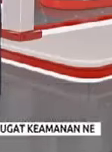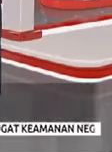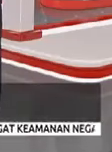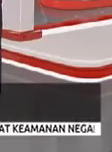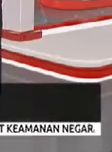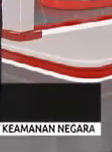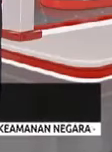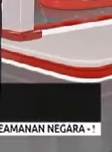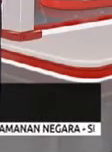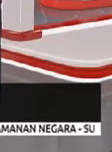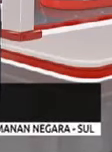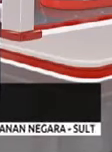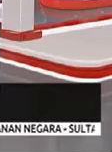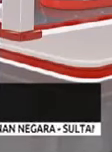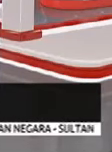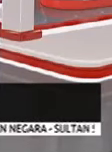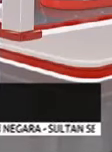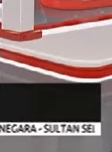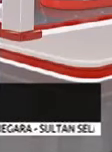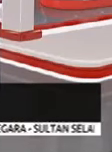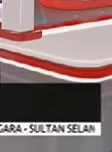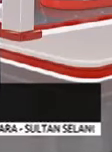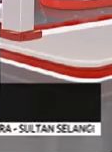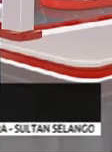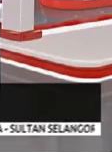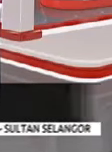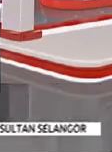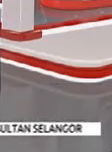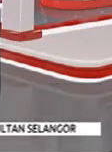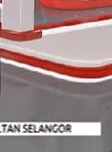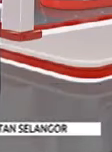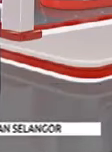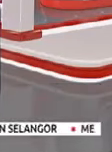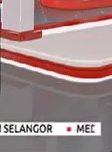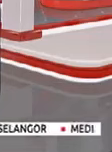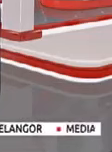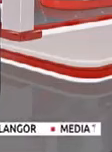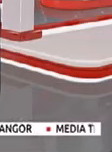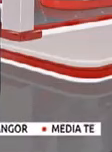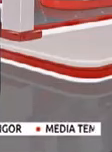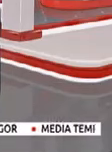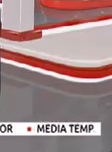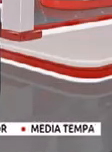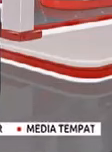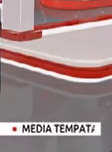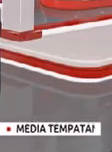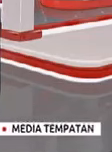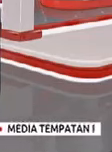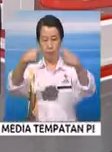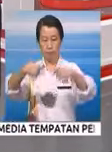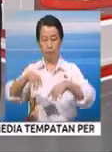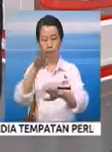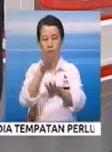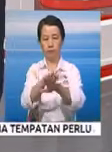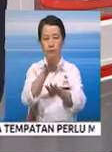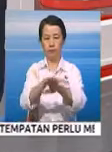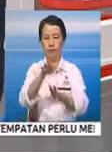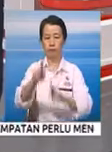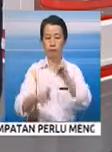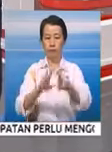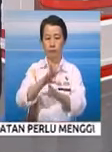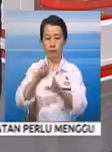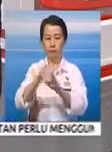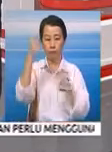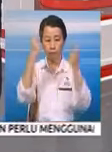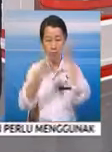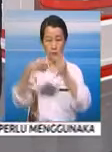Sambutan Hari Kebangsaan 2019 di Dataran Putrajaya siang tadi berlangsung meriah dengan kehadiran ribuan pengunjung termasuk